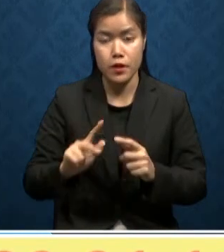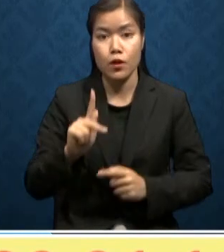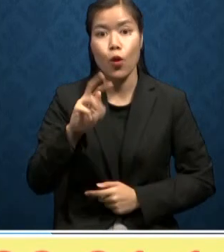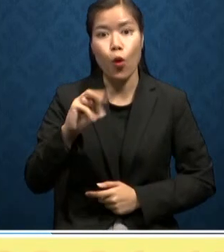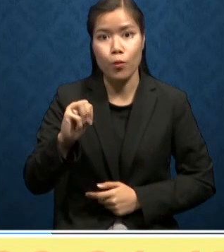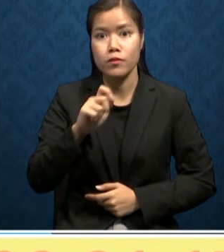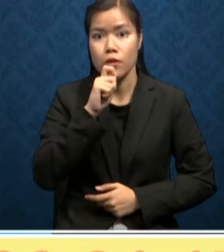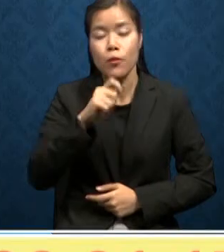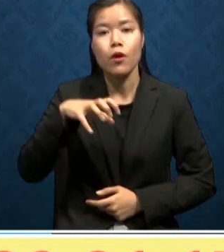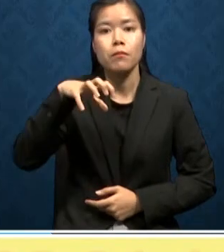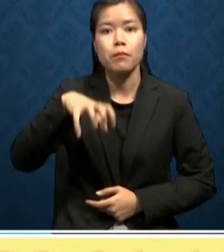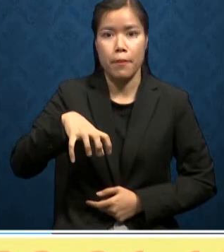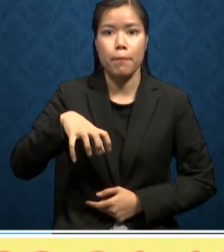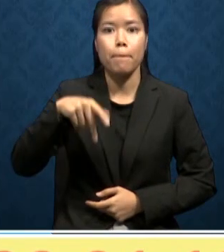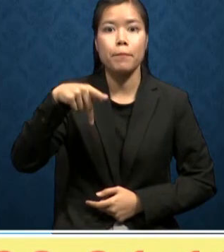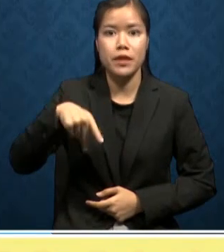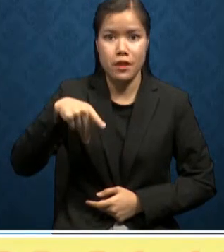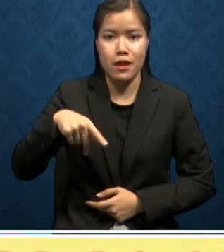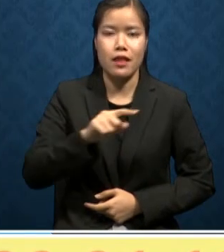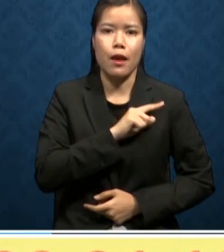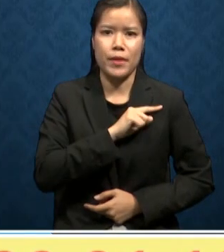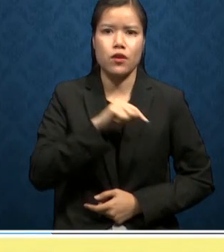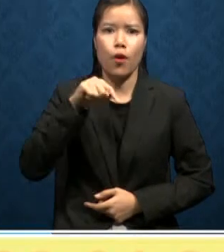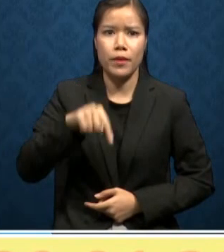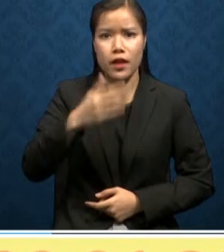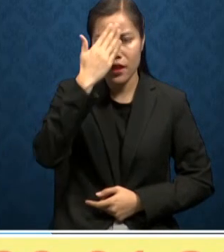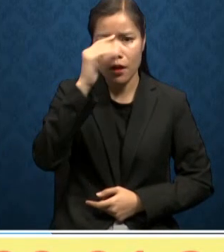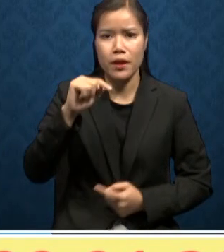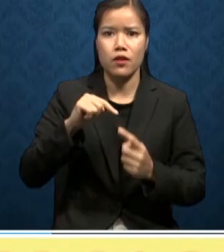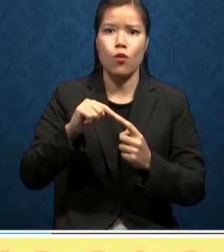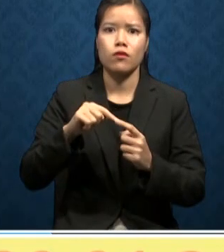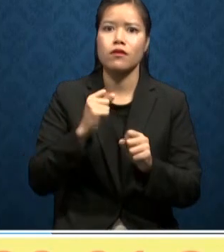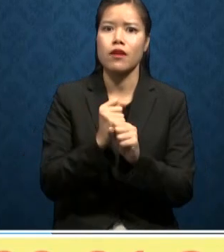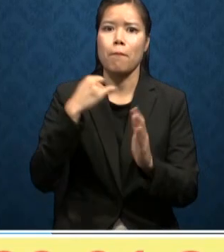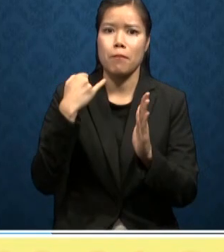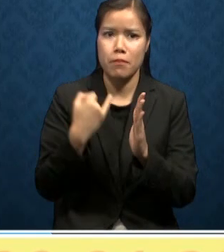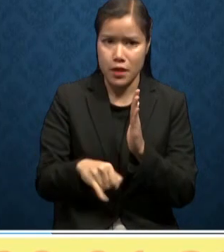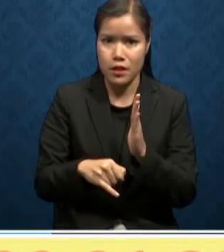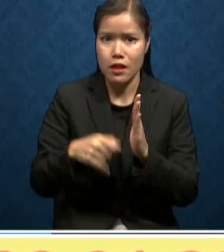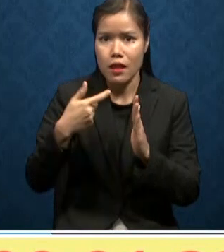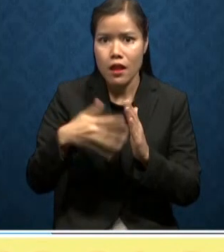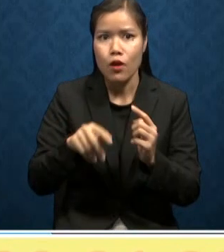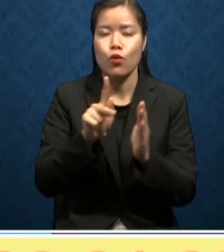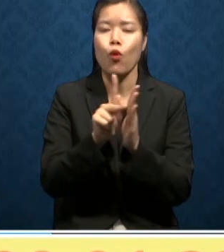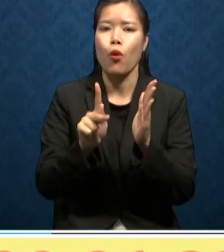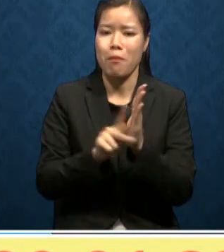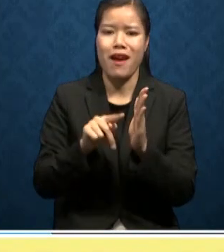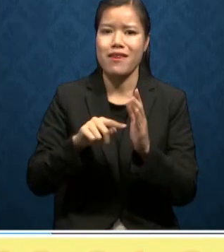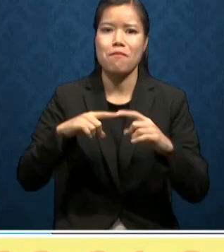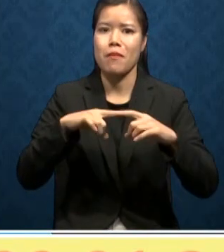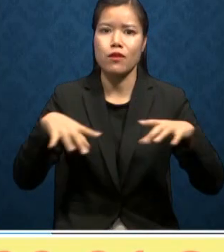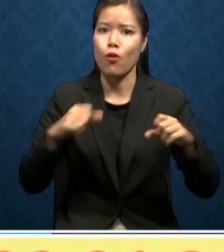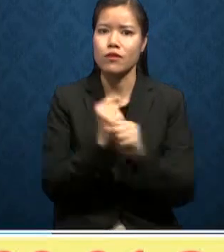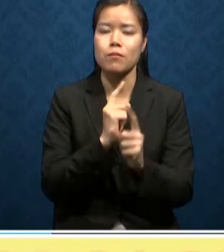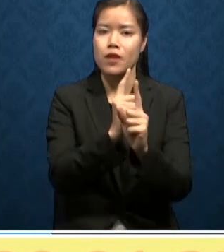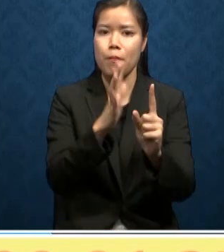มรับผดชวพวนนี้เพรเนื่องจาก เป็นควพขดีอายาแลวถือวาเป็นการหลบเลี่ยงกฎหมายในการจดทะเบียรม